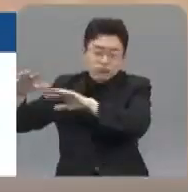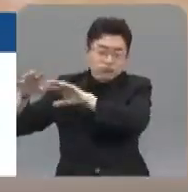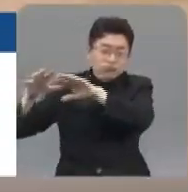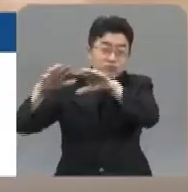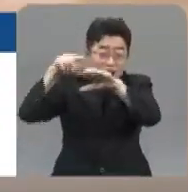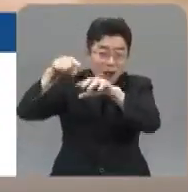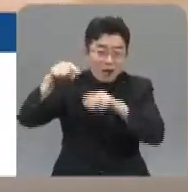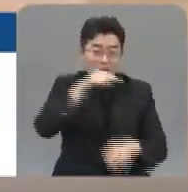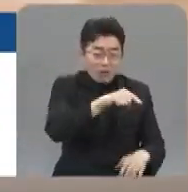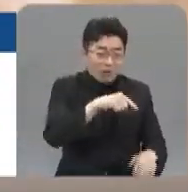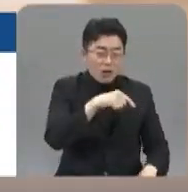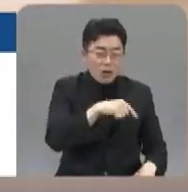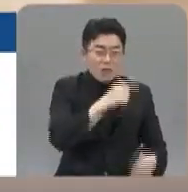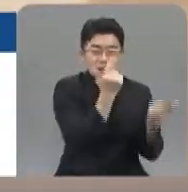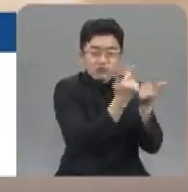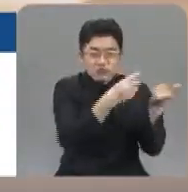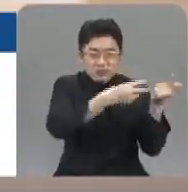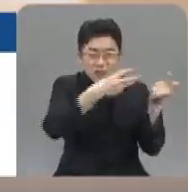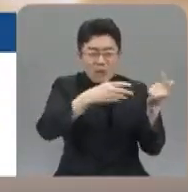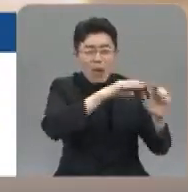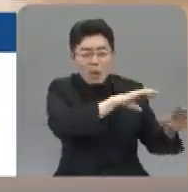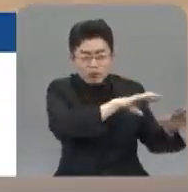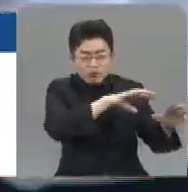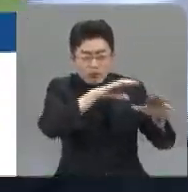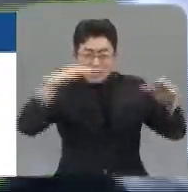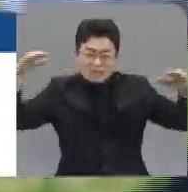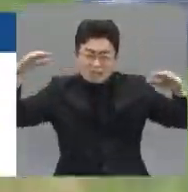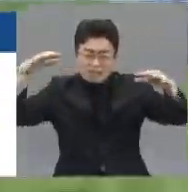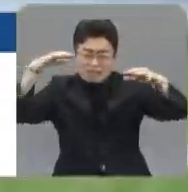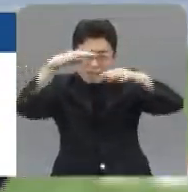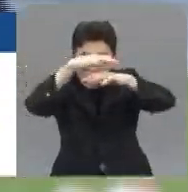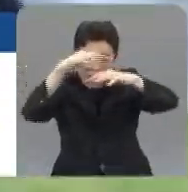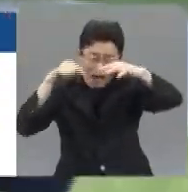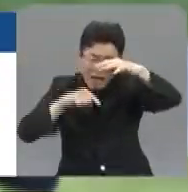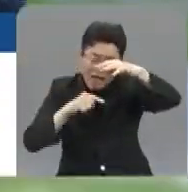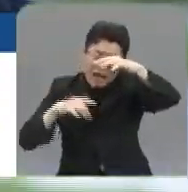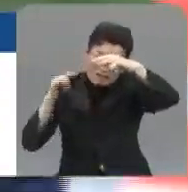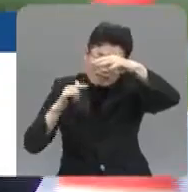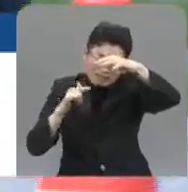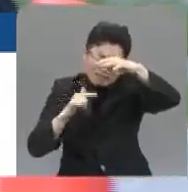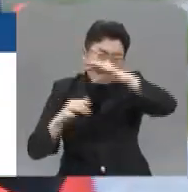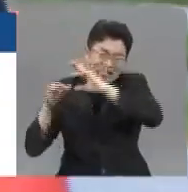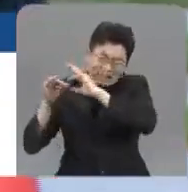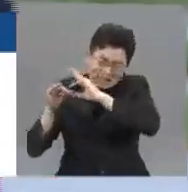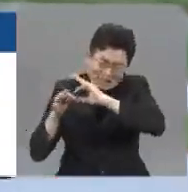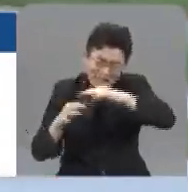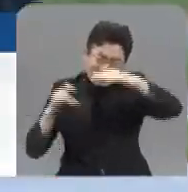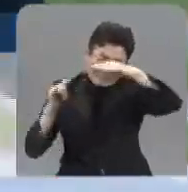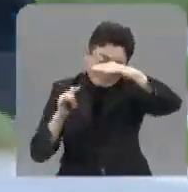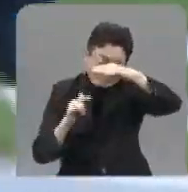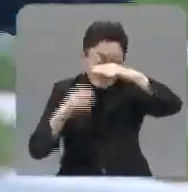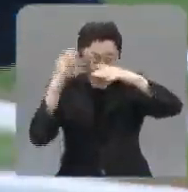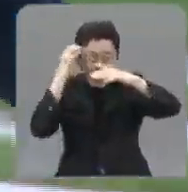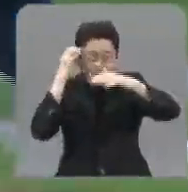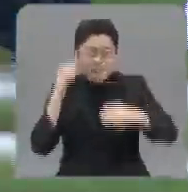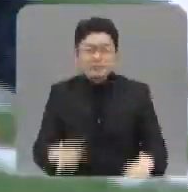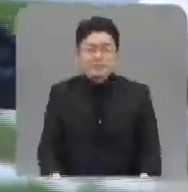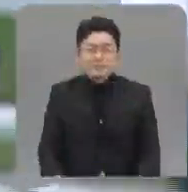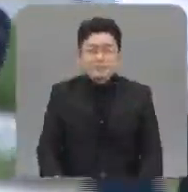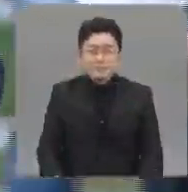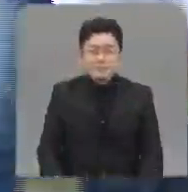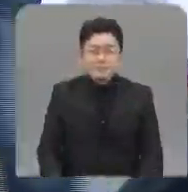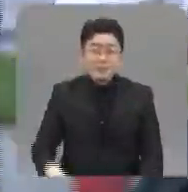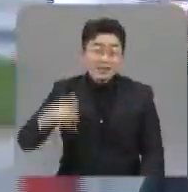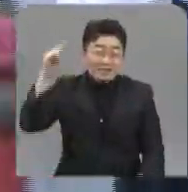le mercure d'une manière plus intense ces deux masters combinées prolongent donc la période de canicule en conséquence